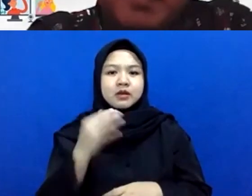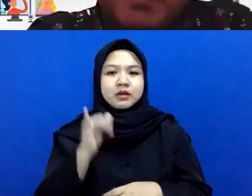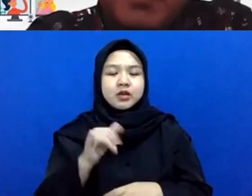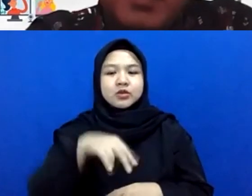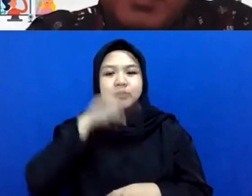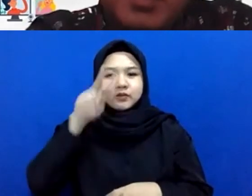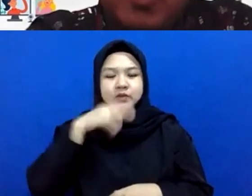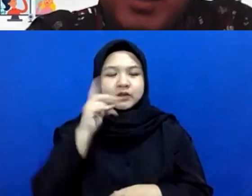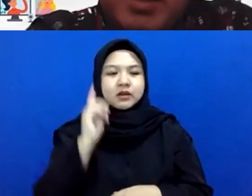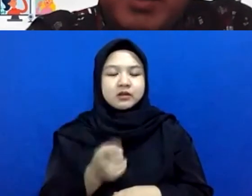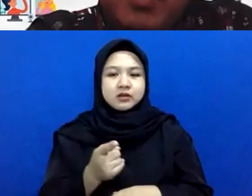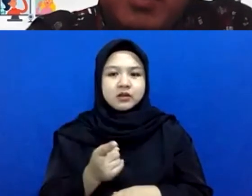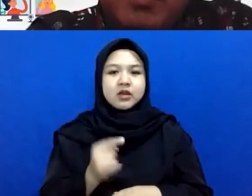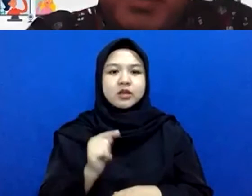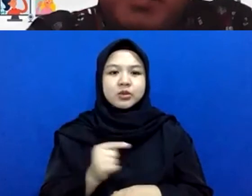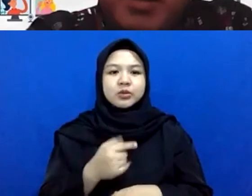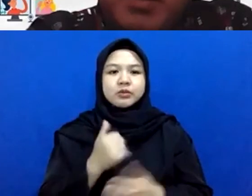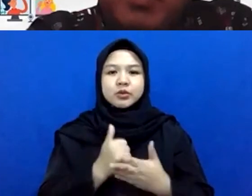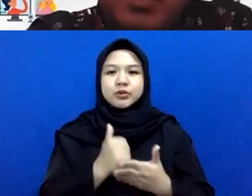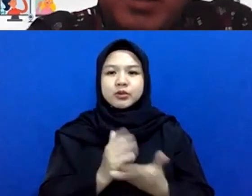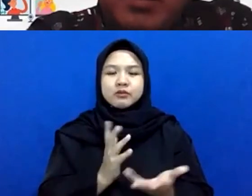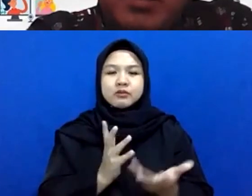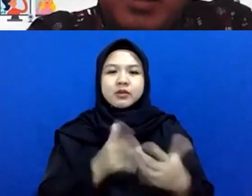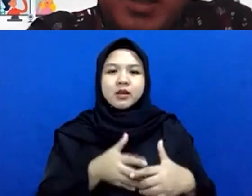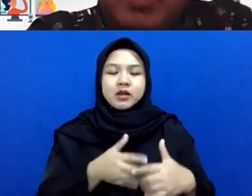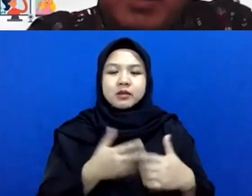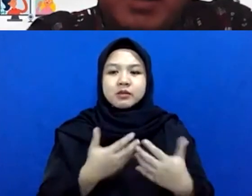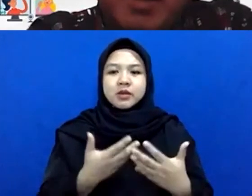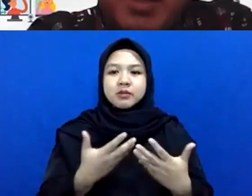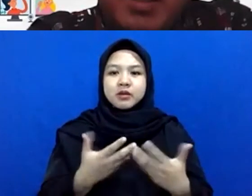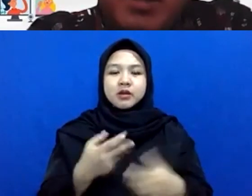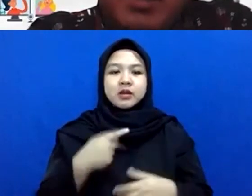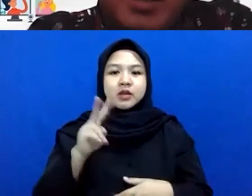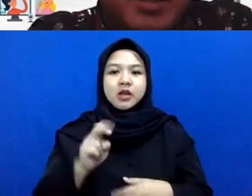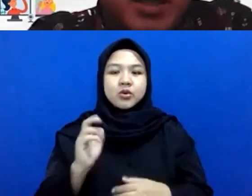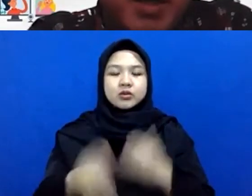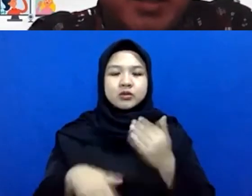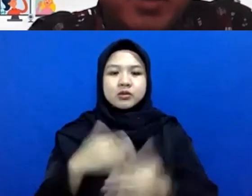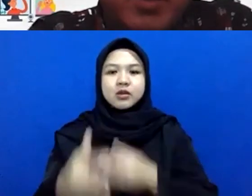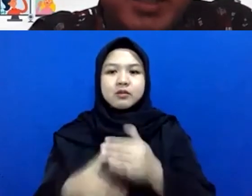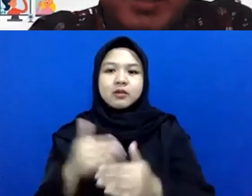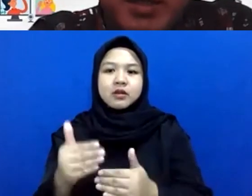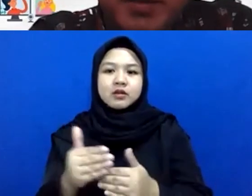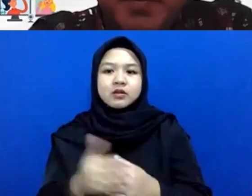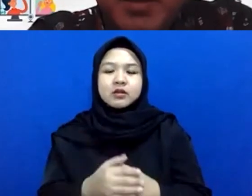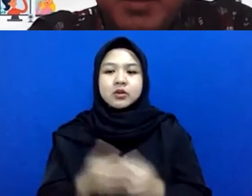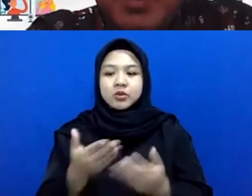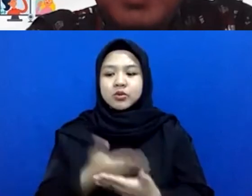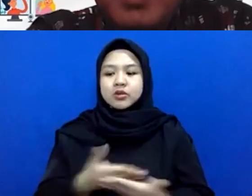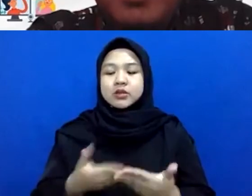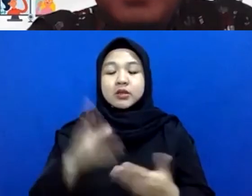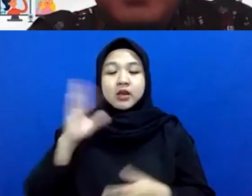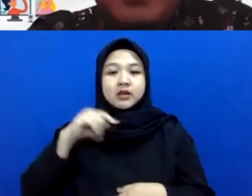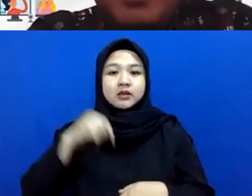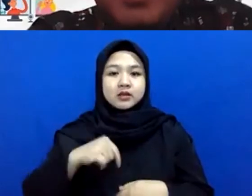supervisi itu melekat betul bagaimana kemudian harus kita terapkan ke adik kita dan kita kembangkan dengan kondisi hari ini.